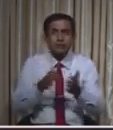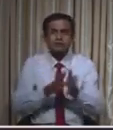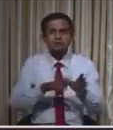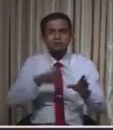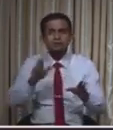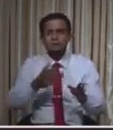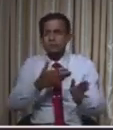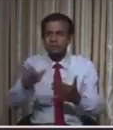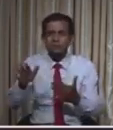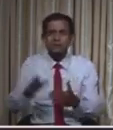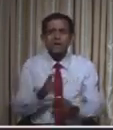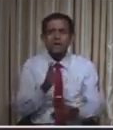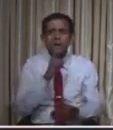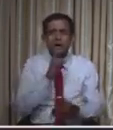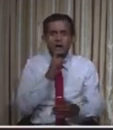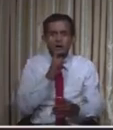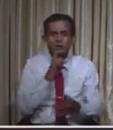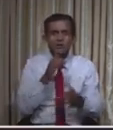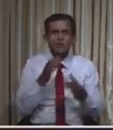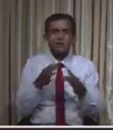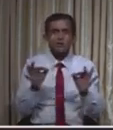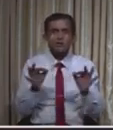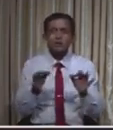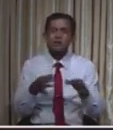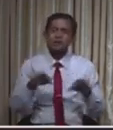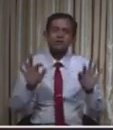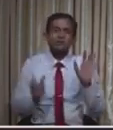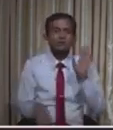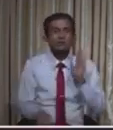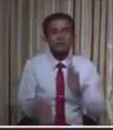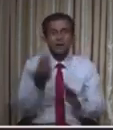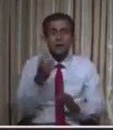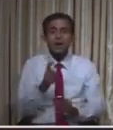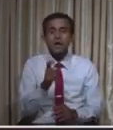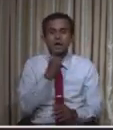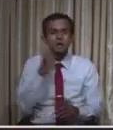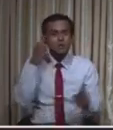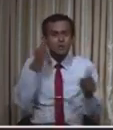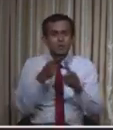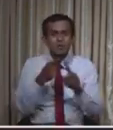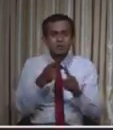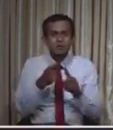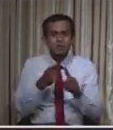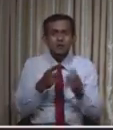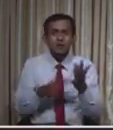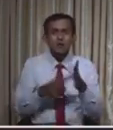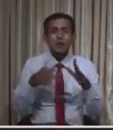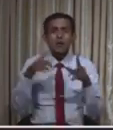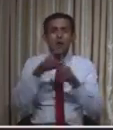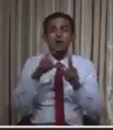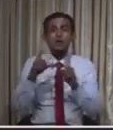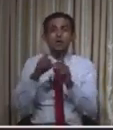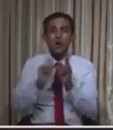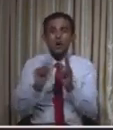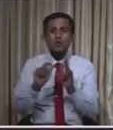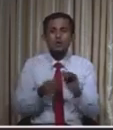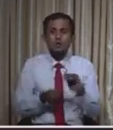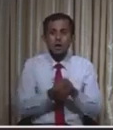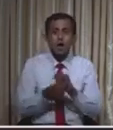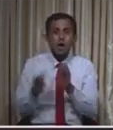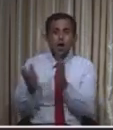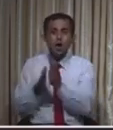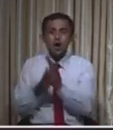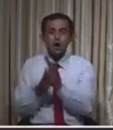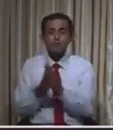කරගන්න නඩු ගැන නිදොස් කර නිදහස් කරන නඩු ගැන එතකොට නීතිපති දෙපාර්තමේන්තුව අල්ලස් කොමිසම